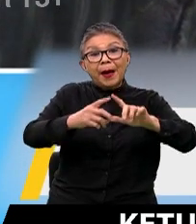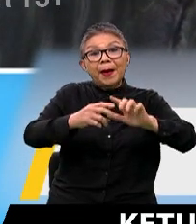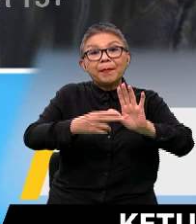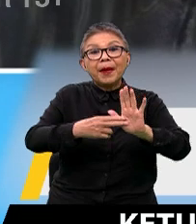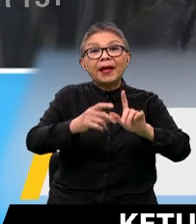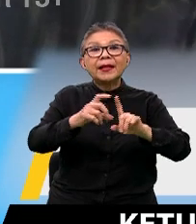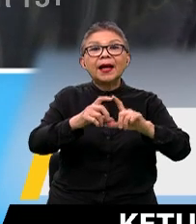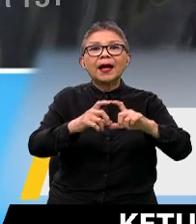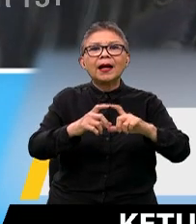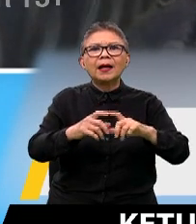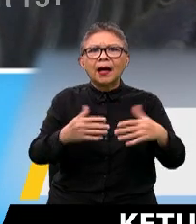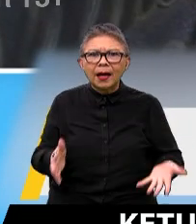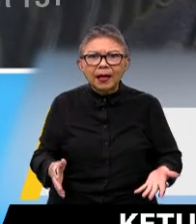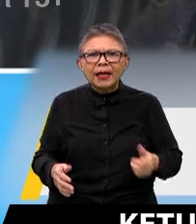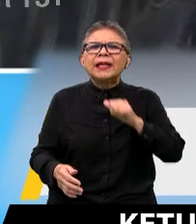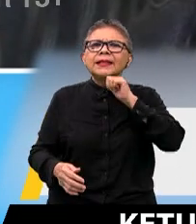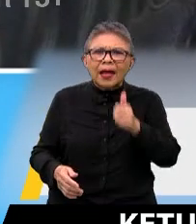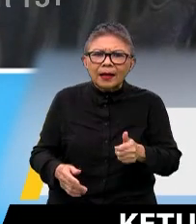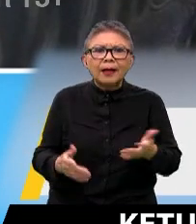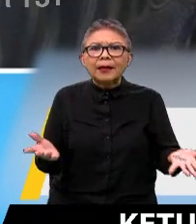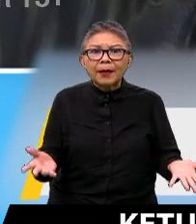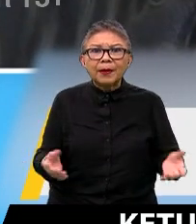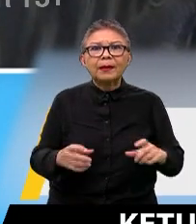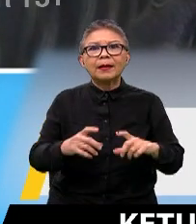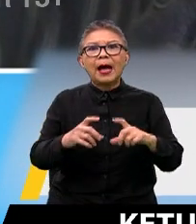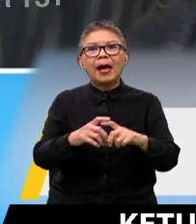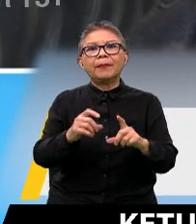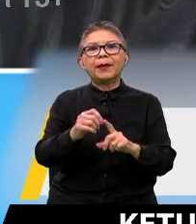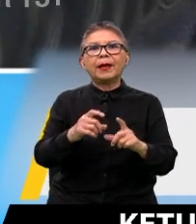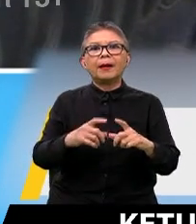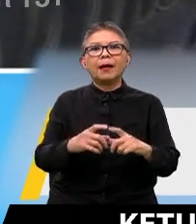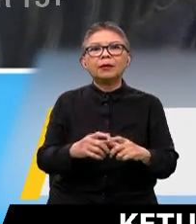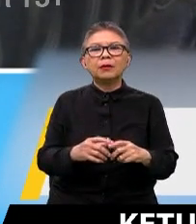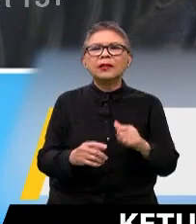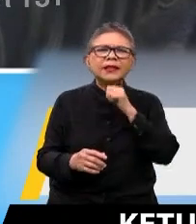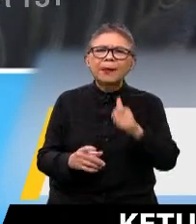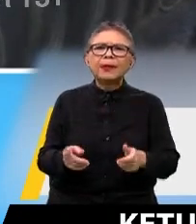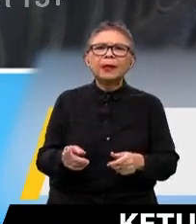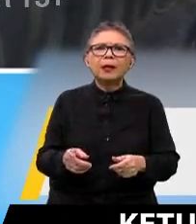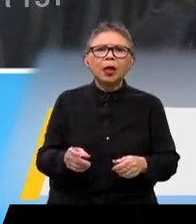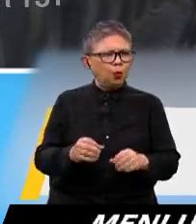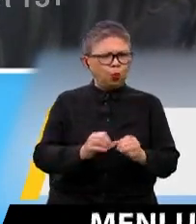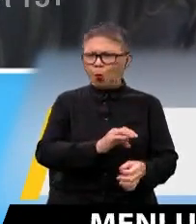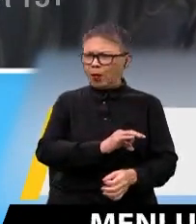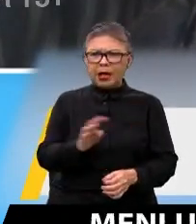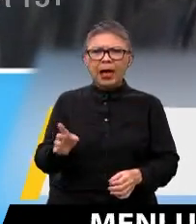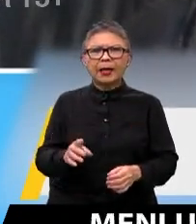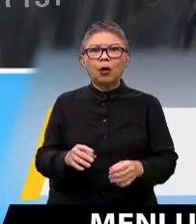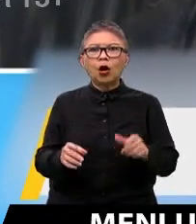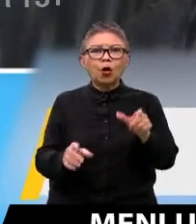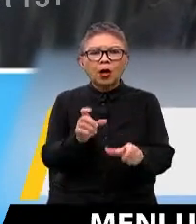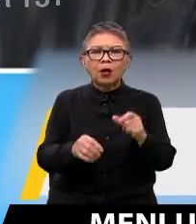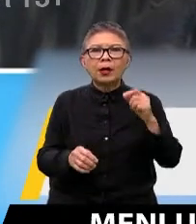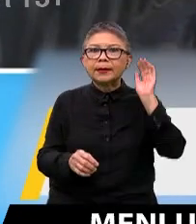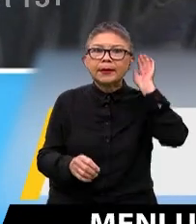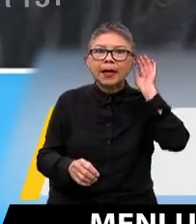sih, kenapa APA ini atau Amanda ini, siapa sih dia sebenarnya, Mbak, ya? Yang belum pernah disebutkan di media itu,